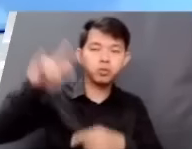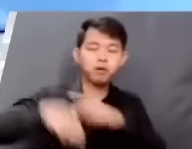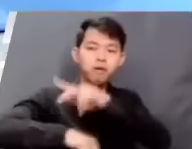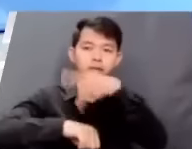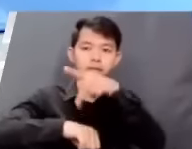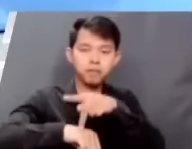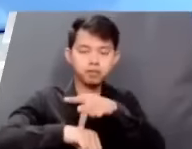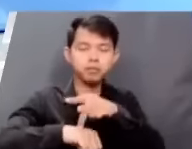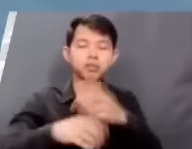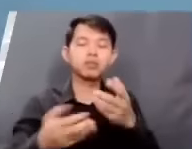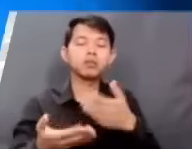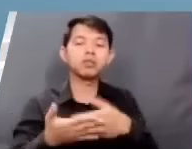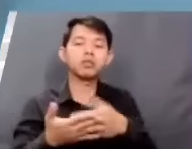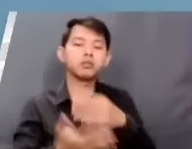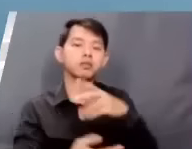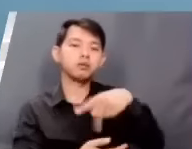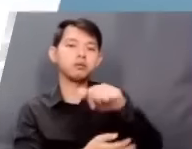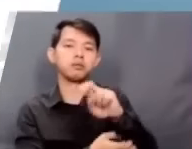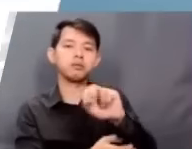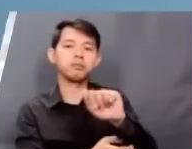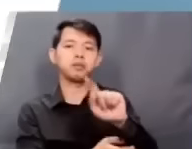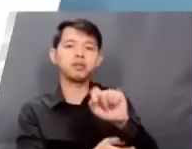Shoal.